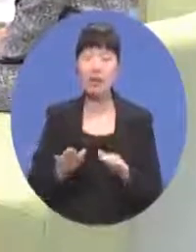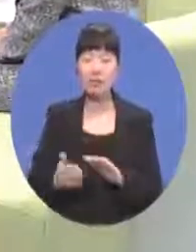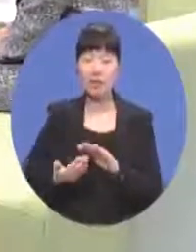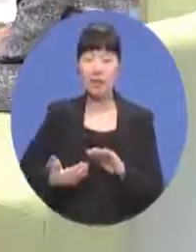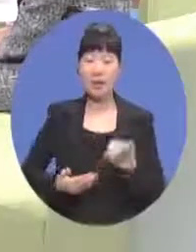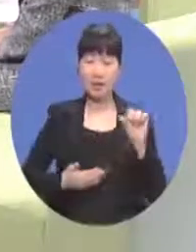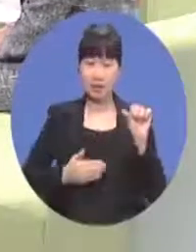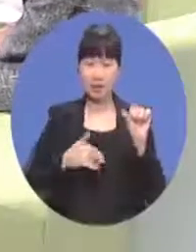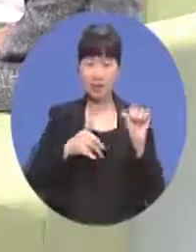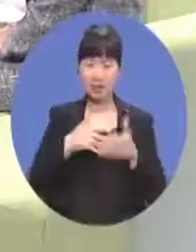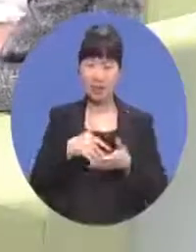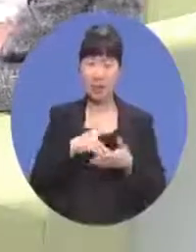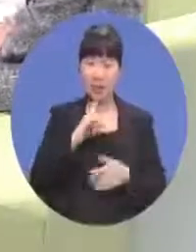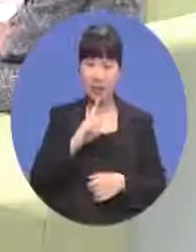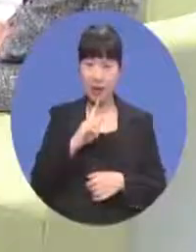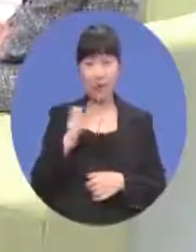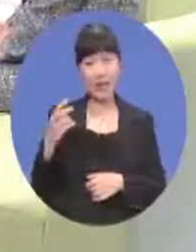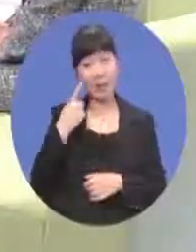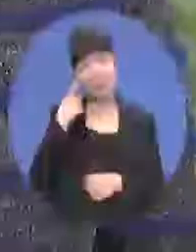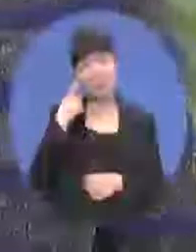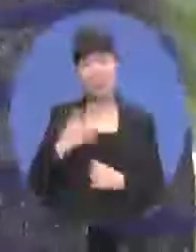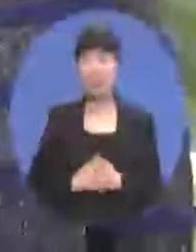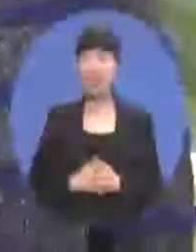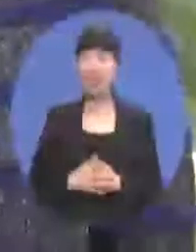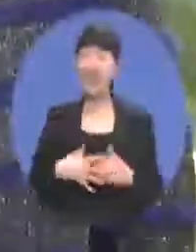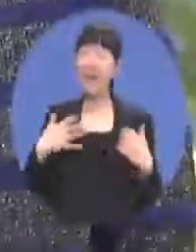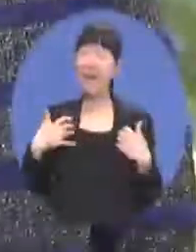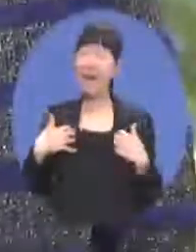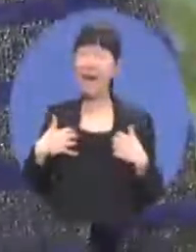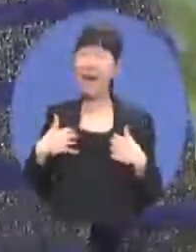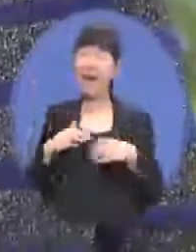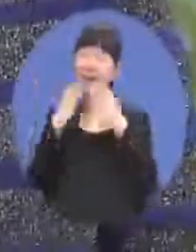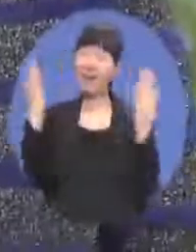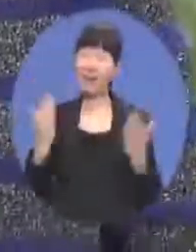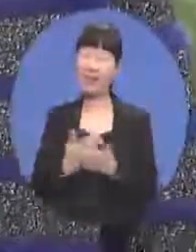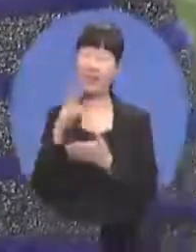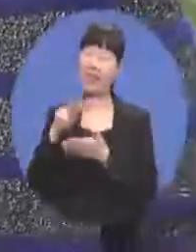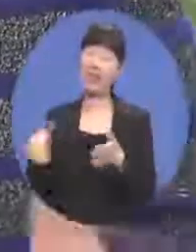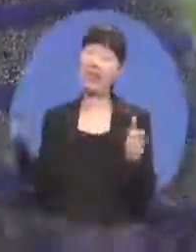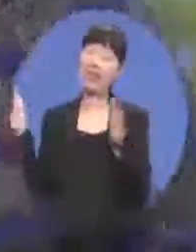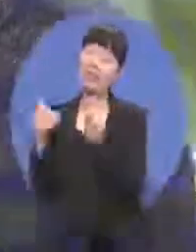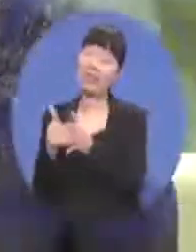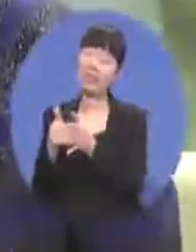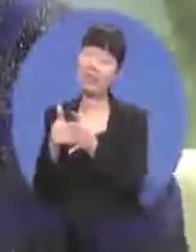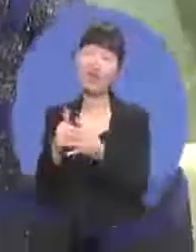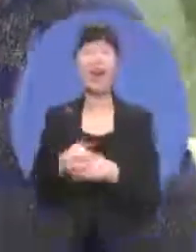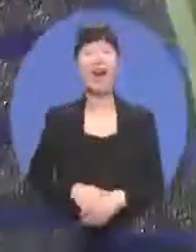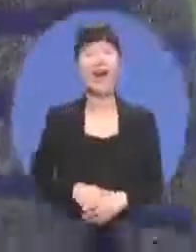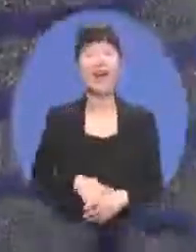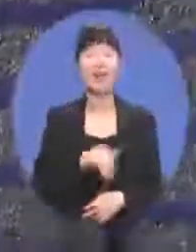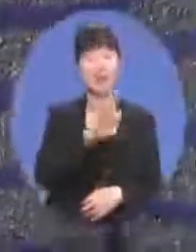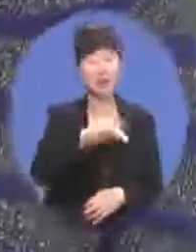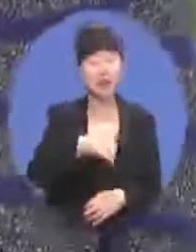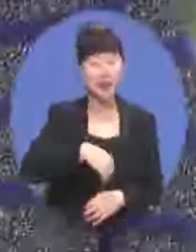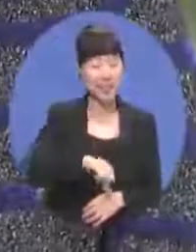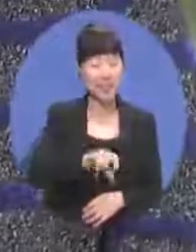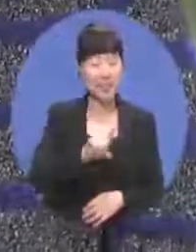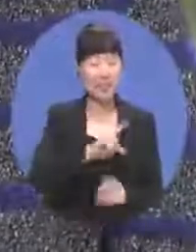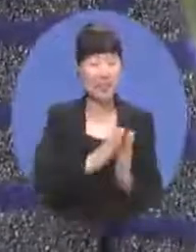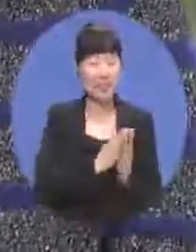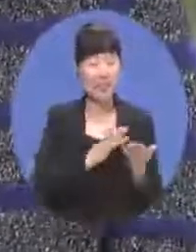제가 한번 해볼게요. 자. 오! 다 읽었다. 우리 생민이 오늘은 무슨 책